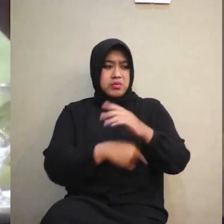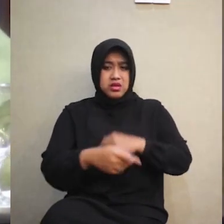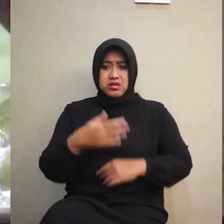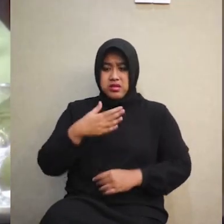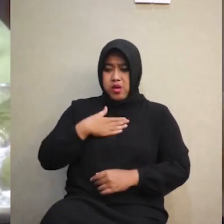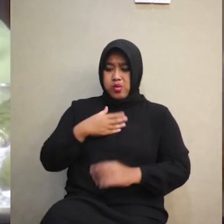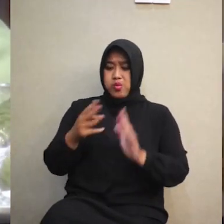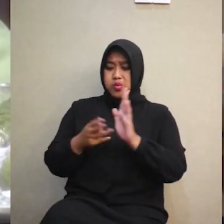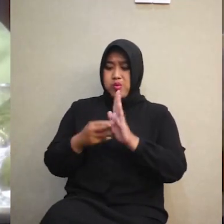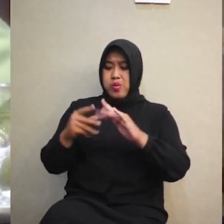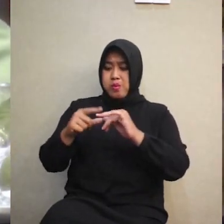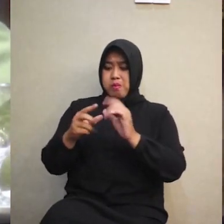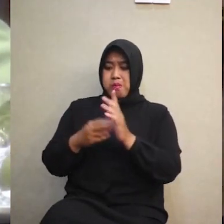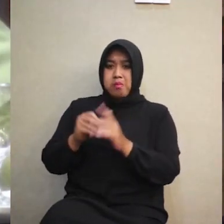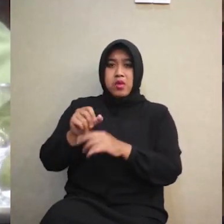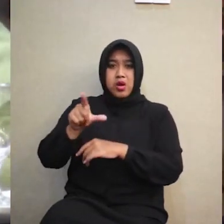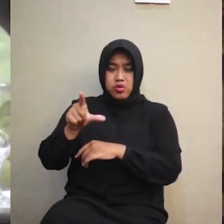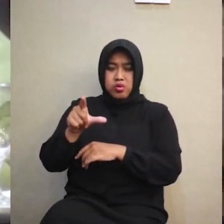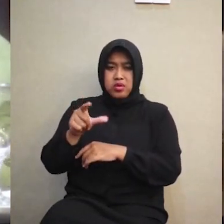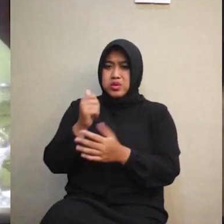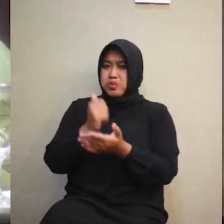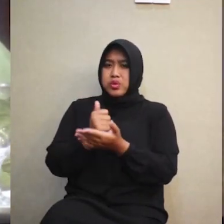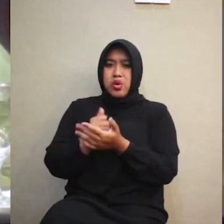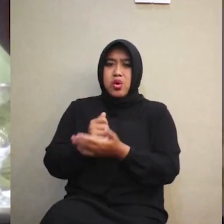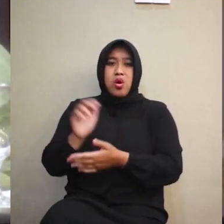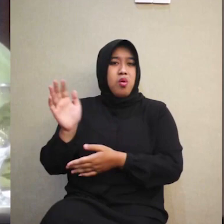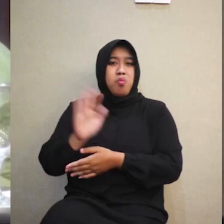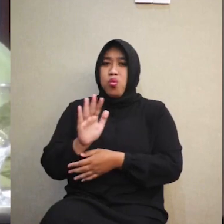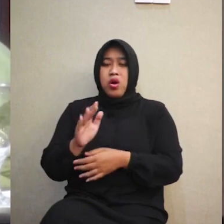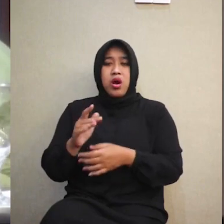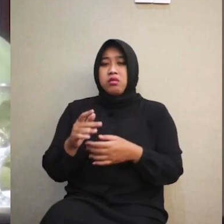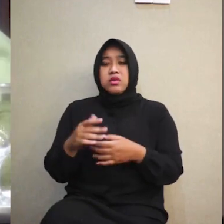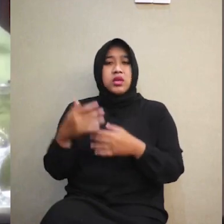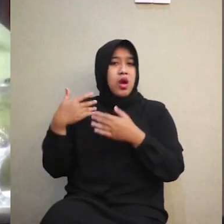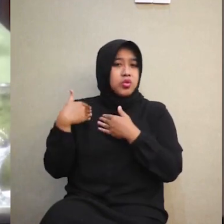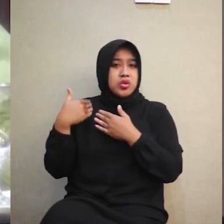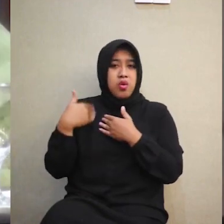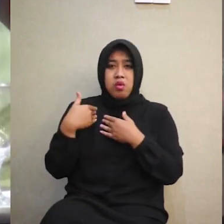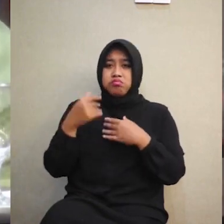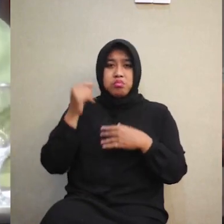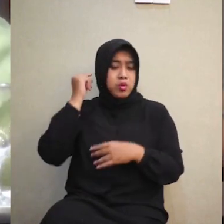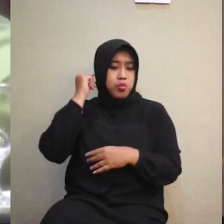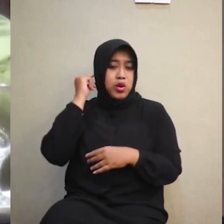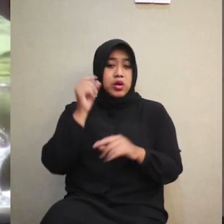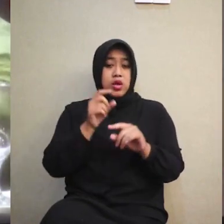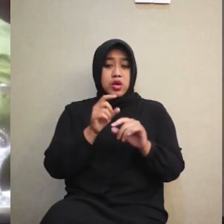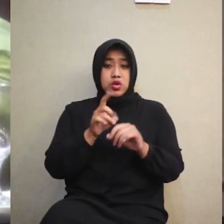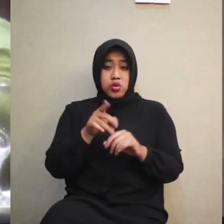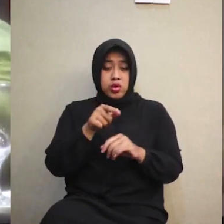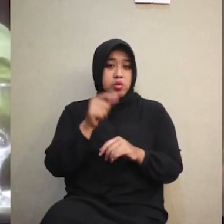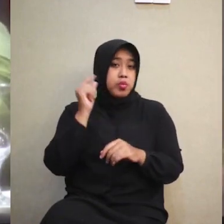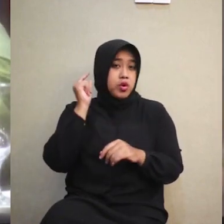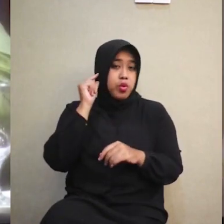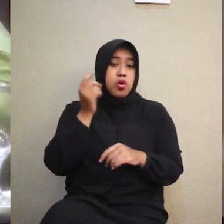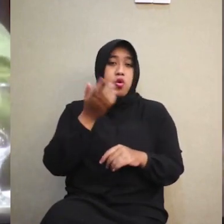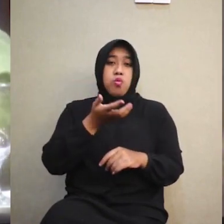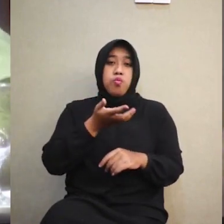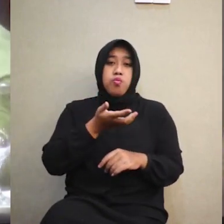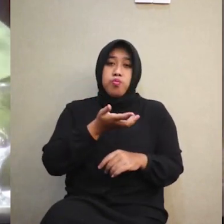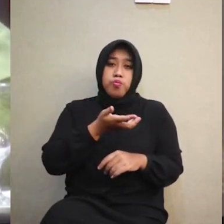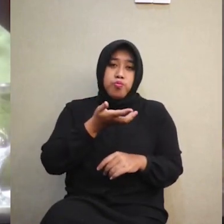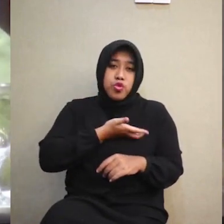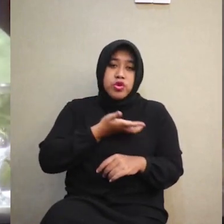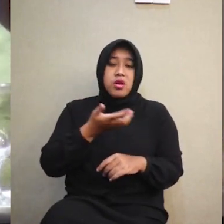itu sebenarnya bukan pada kapasitas perempuan gitu kecuali kalau disitu perempuan memiliki hak untuk